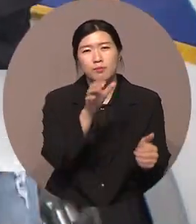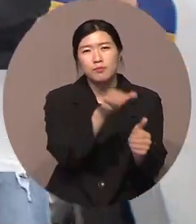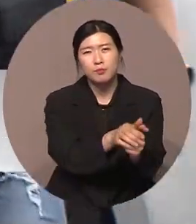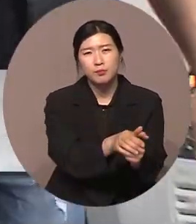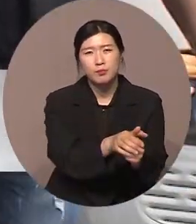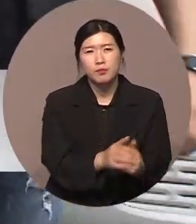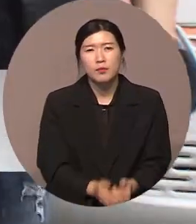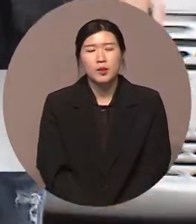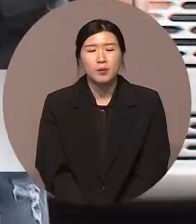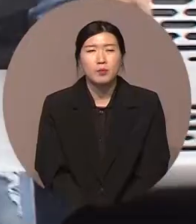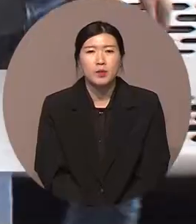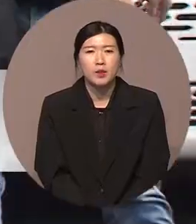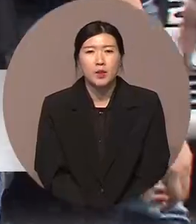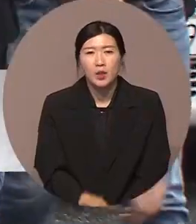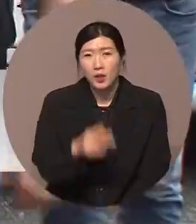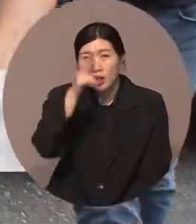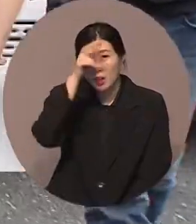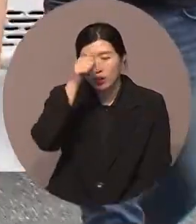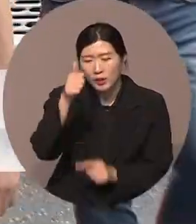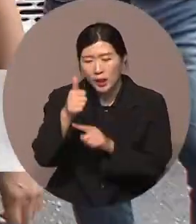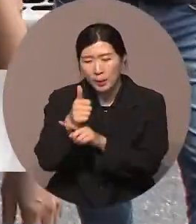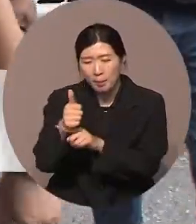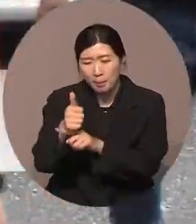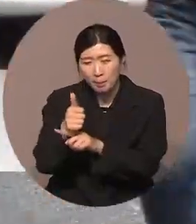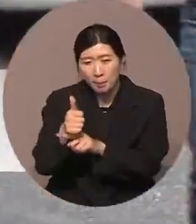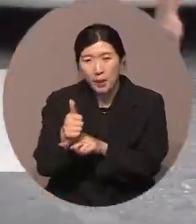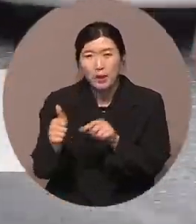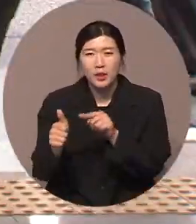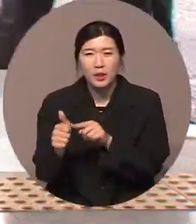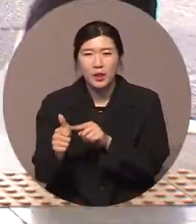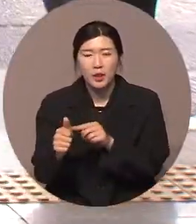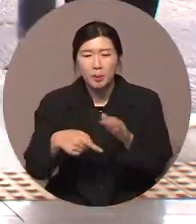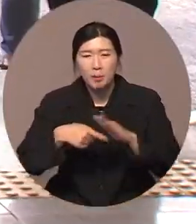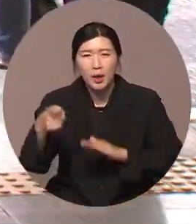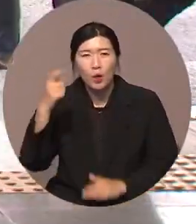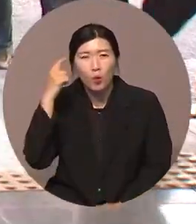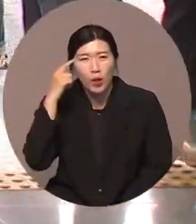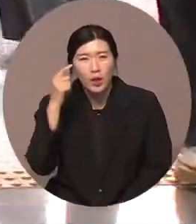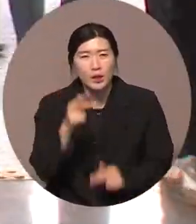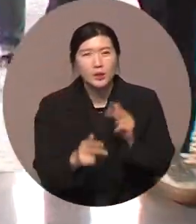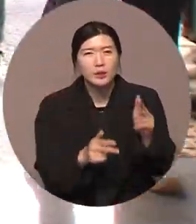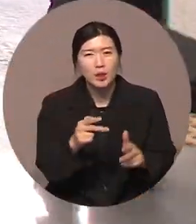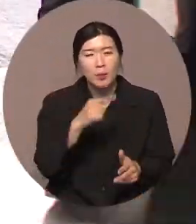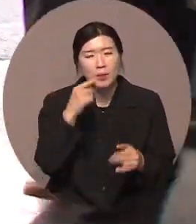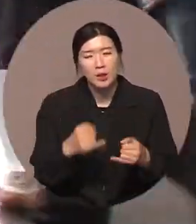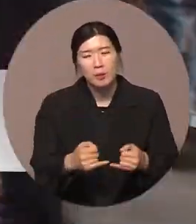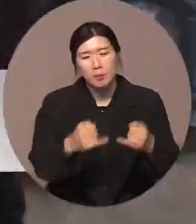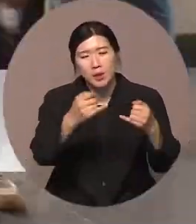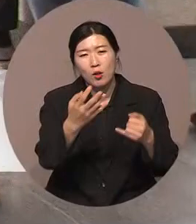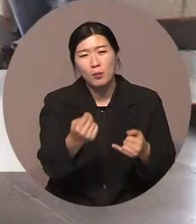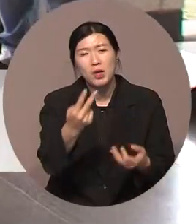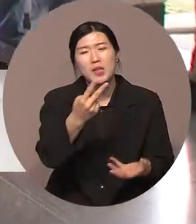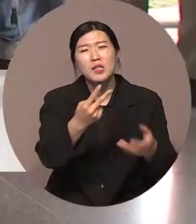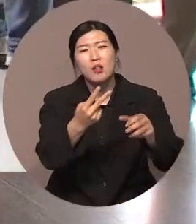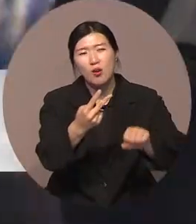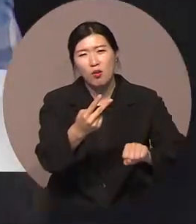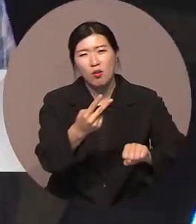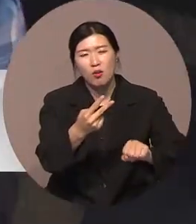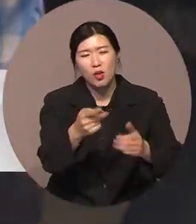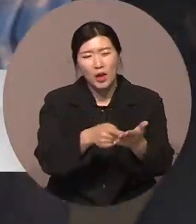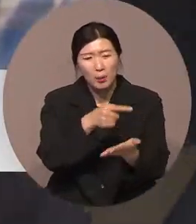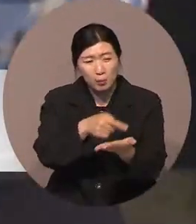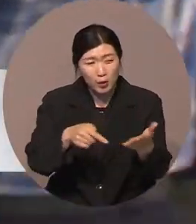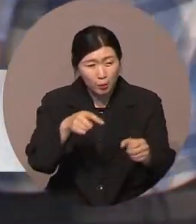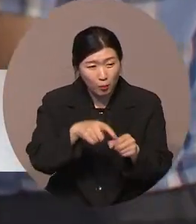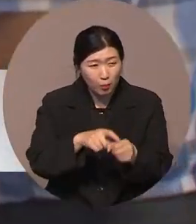송치됩니다 경찰 조사결과 피의자는 사업과 도박비 등으로 2억원의 채무가 있어 범행을 저질렀다고